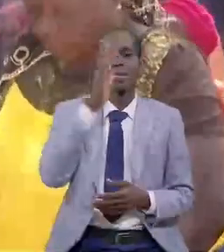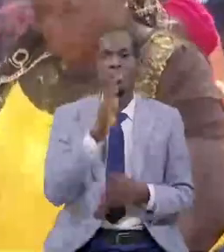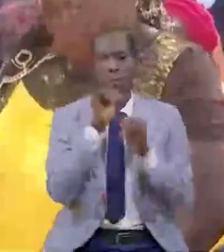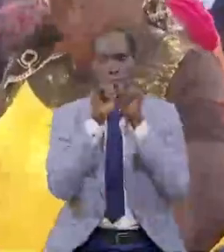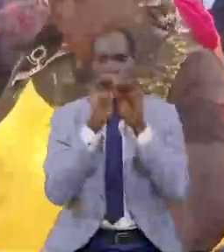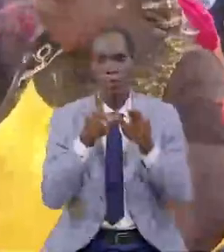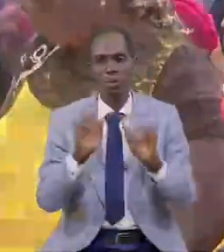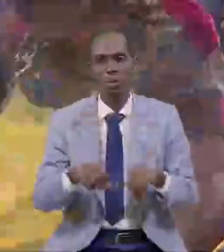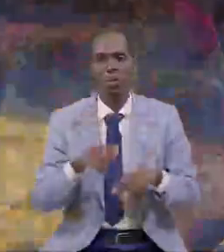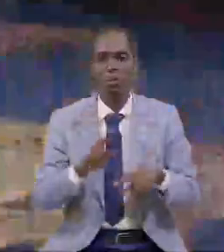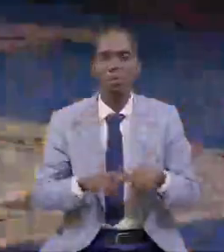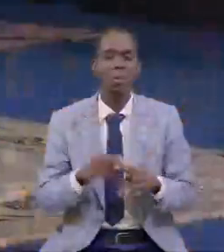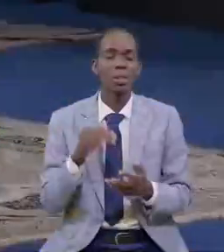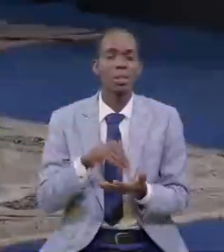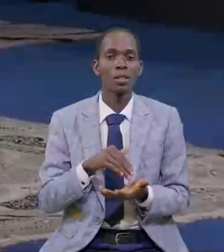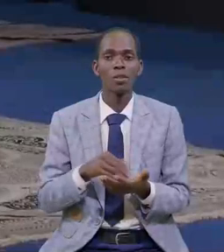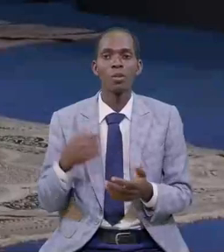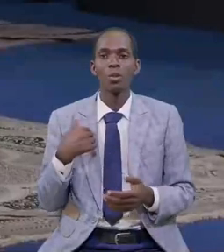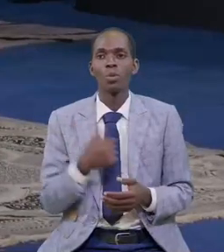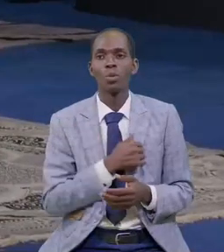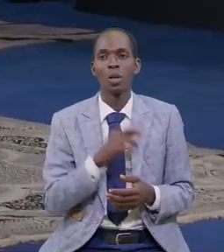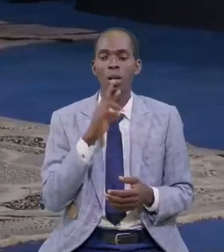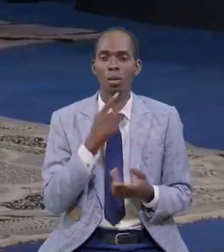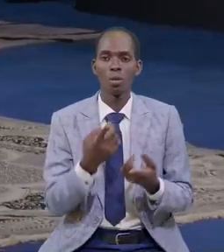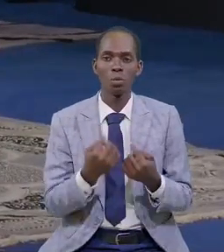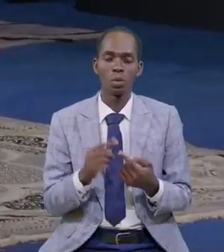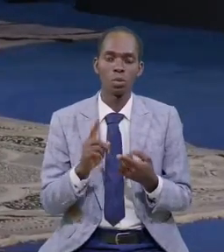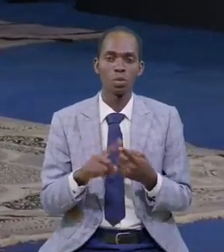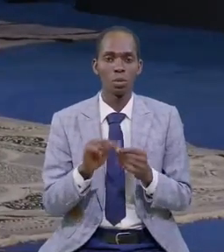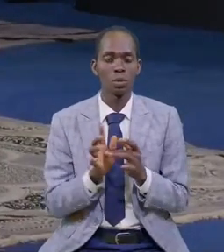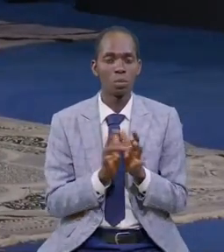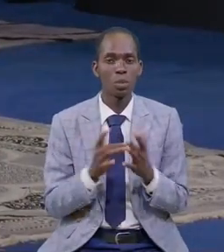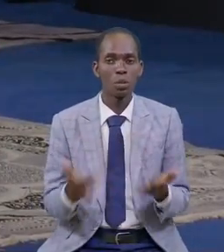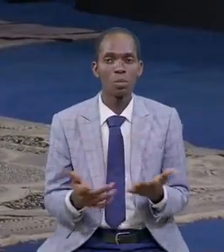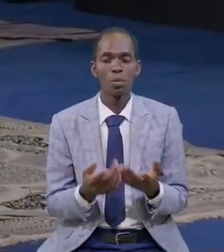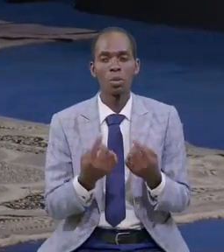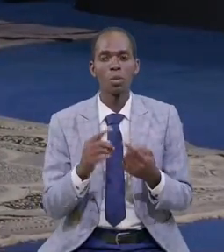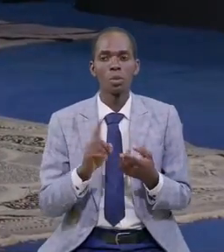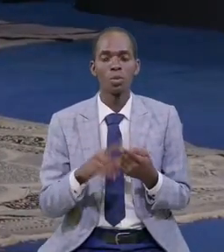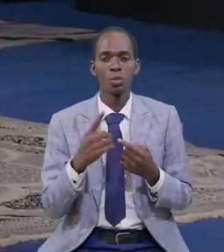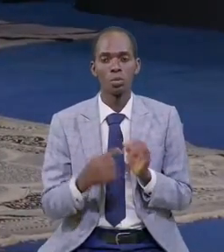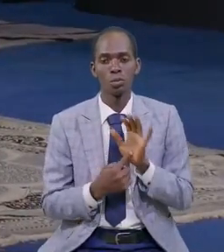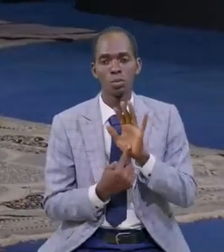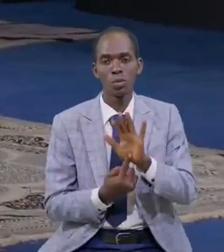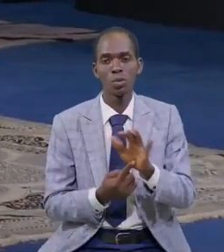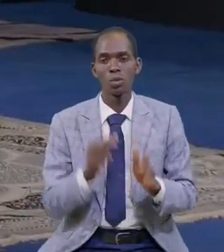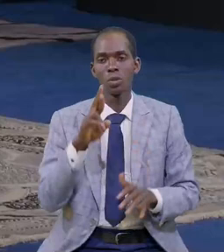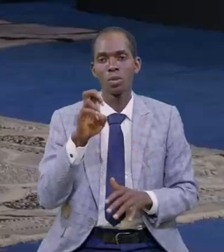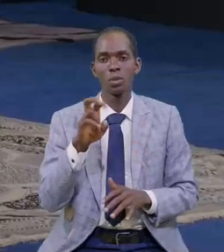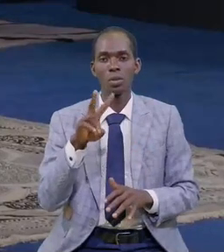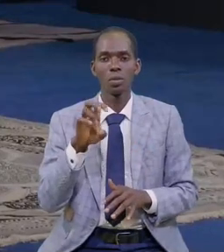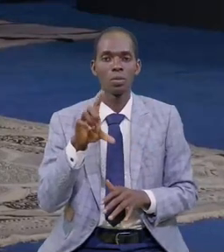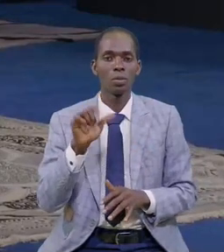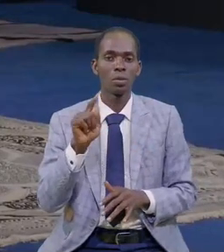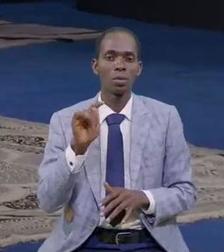soyez-vous une fois encore nous allons considérer les écritures nous allons à la révélation de Dieu